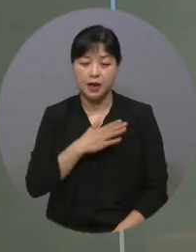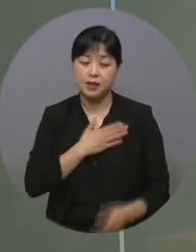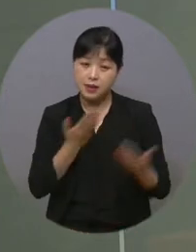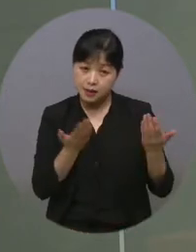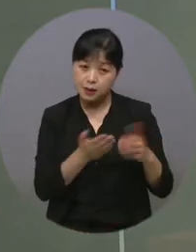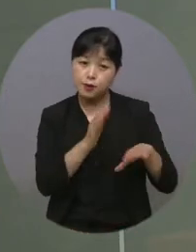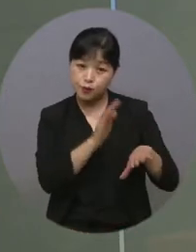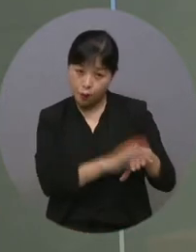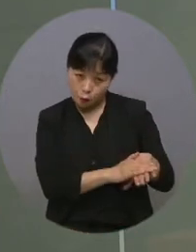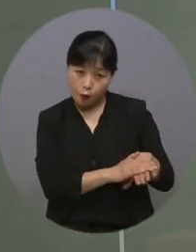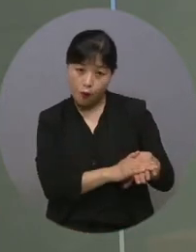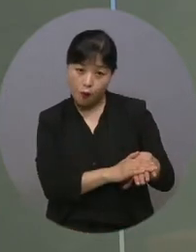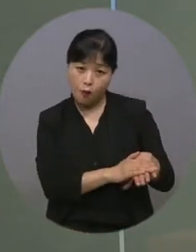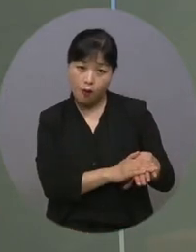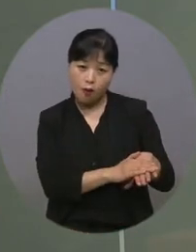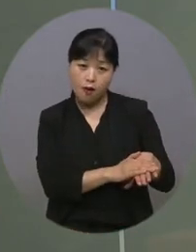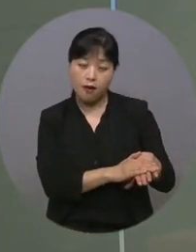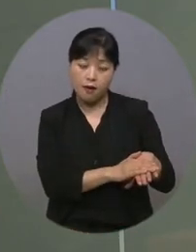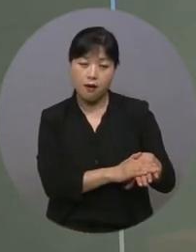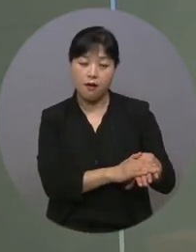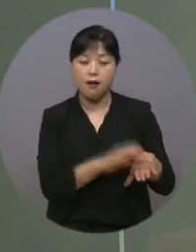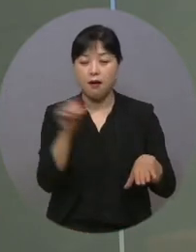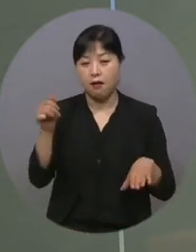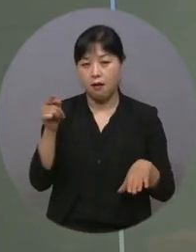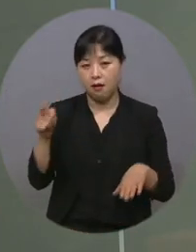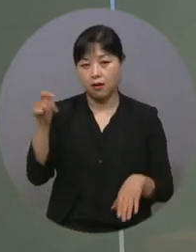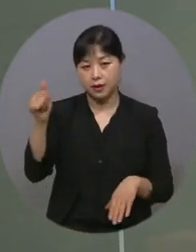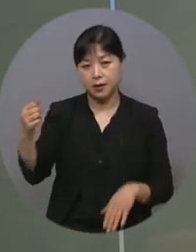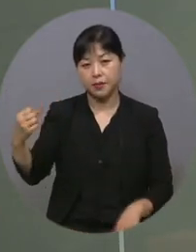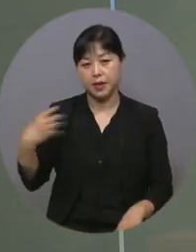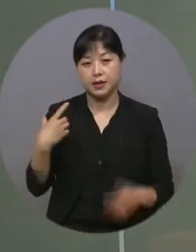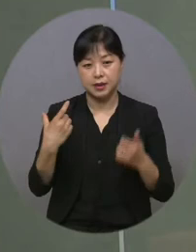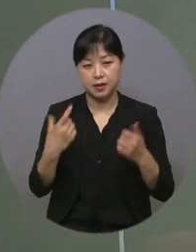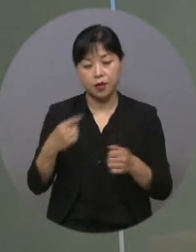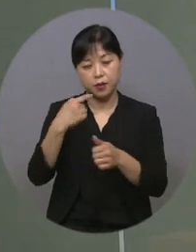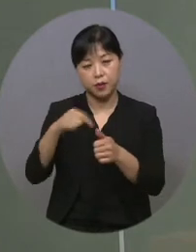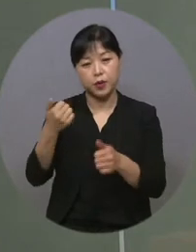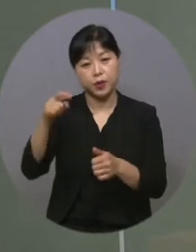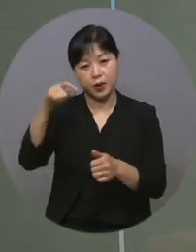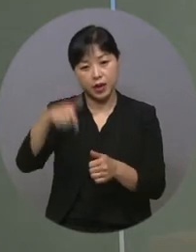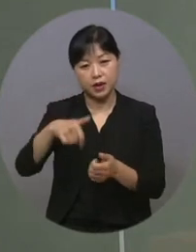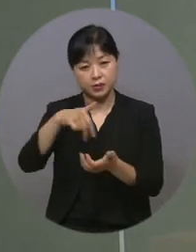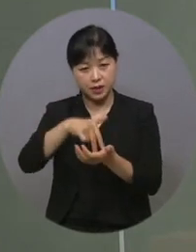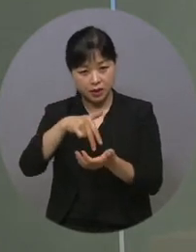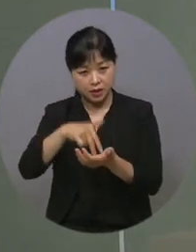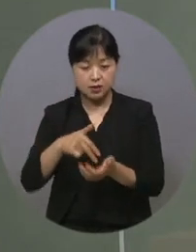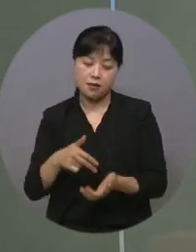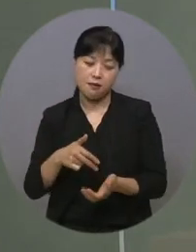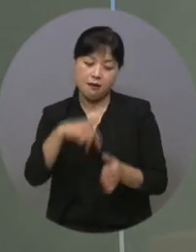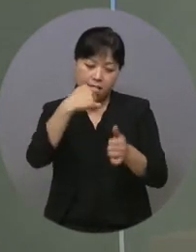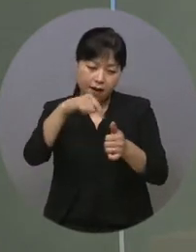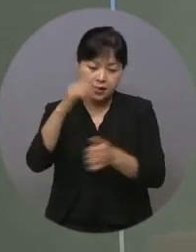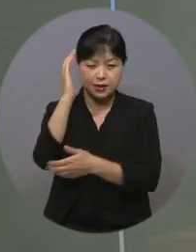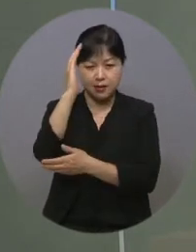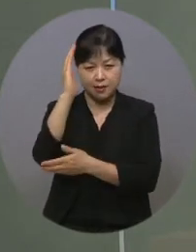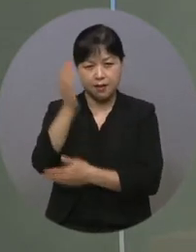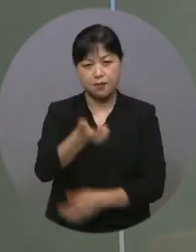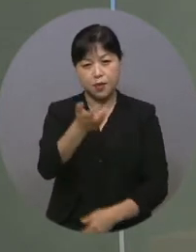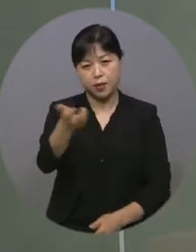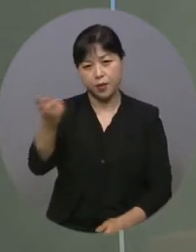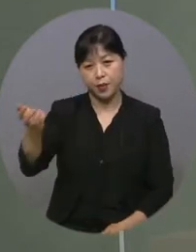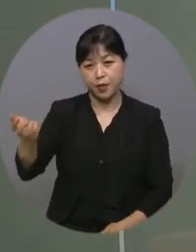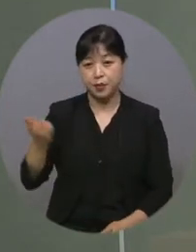두고 또는 뭐 지금 허태근 박사처럼 교육학적 측면에서 강의를 또 많이 다시는 것